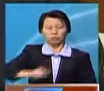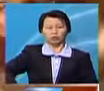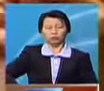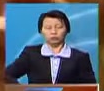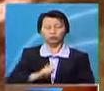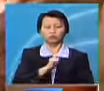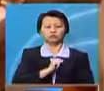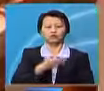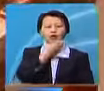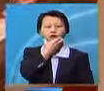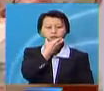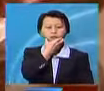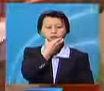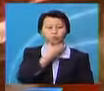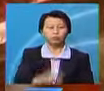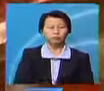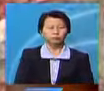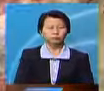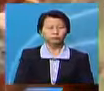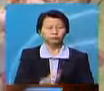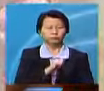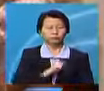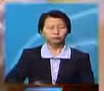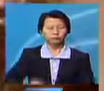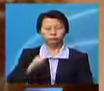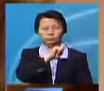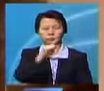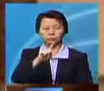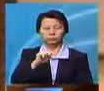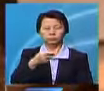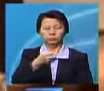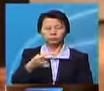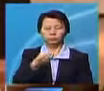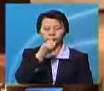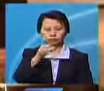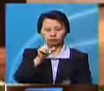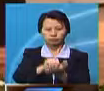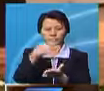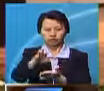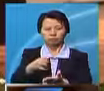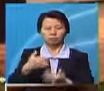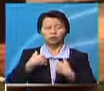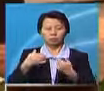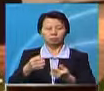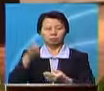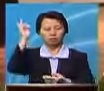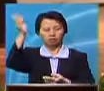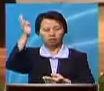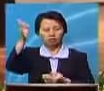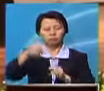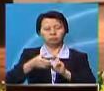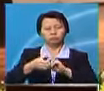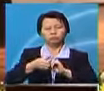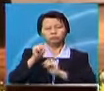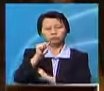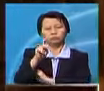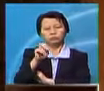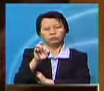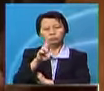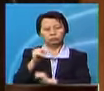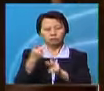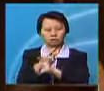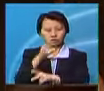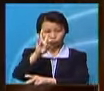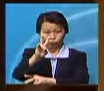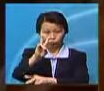Adnan. Datuk Seri Dr. Ahmad Zahid memberitahu media selepas merasmikan Konvensyen Akrab Kebangsaan kali ke-7